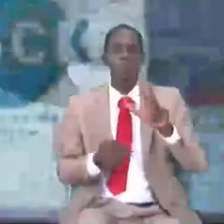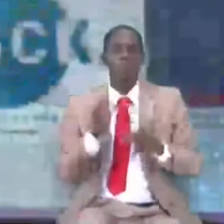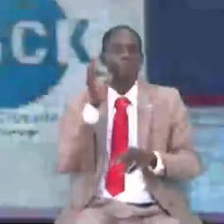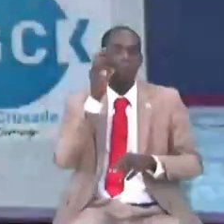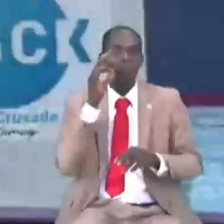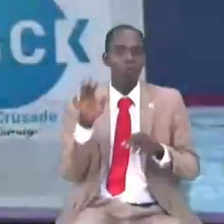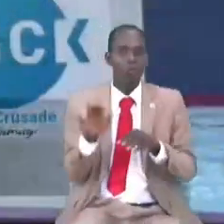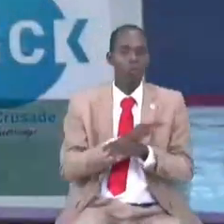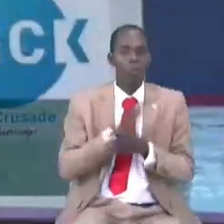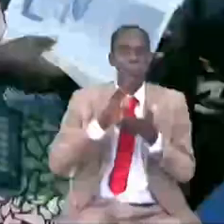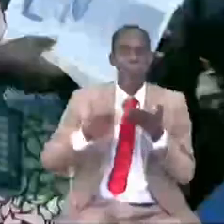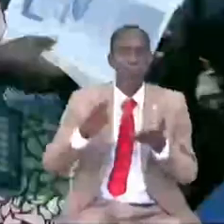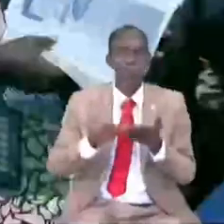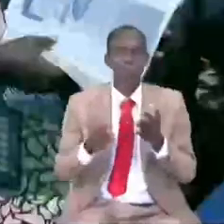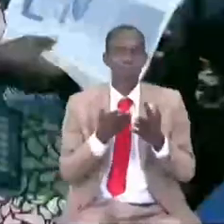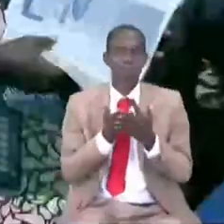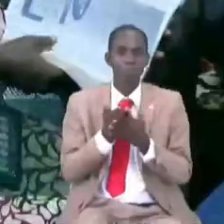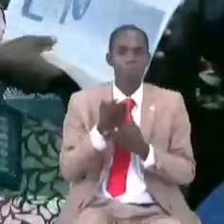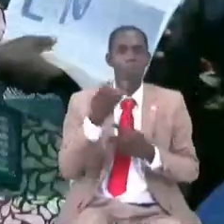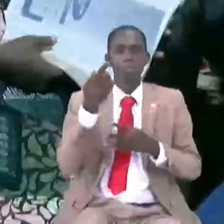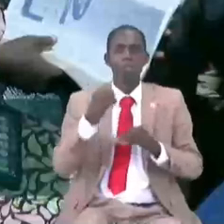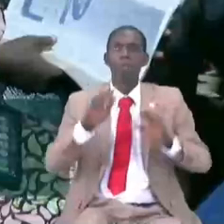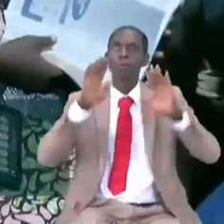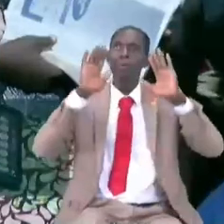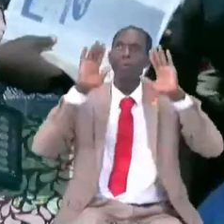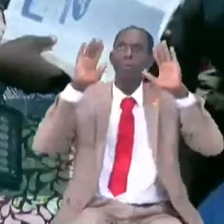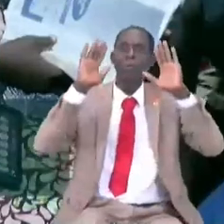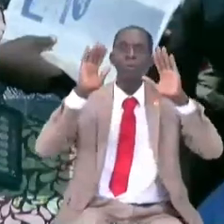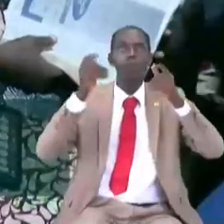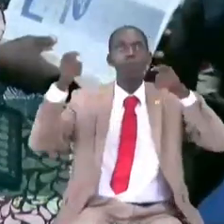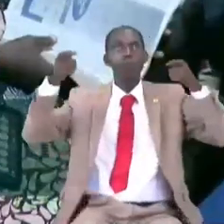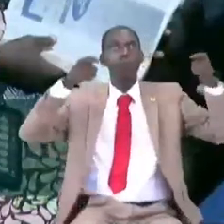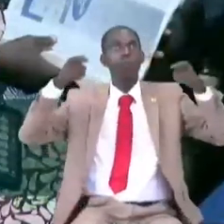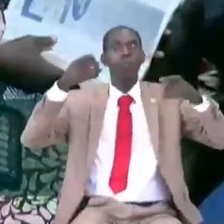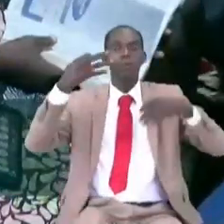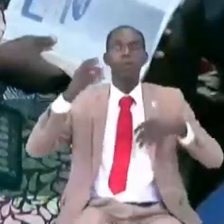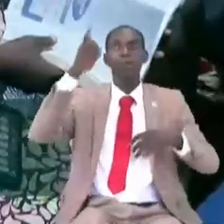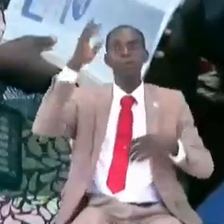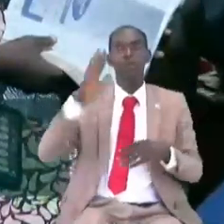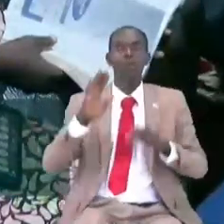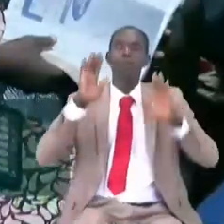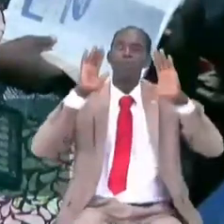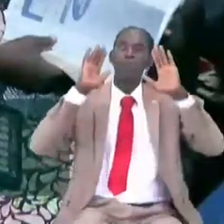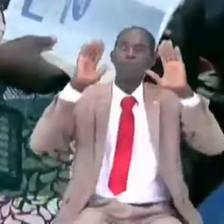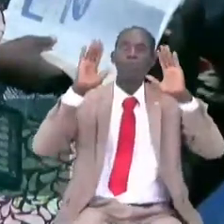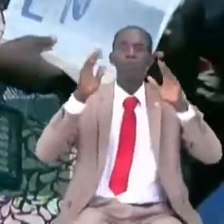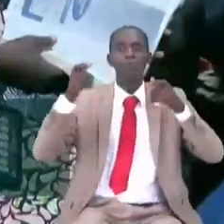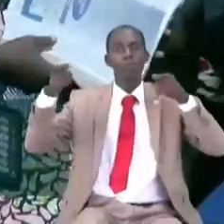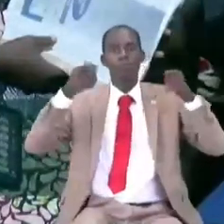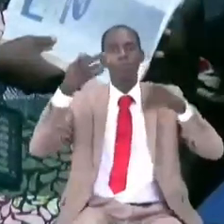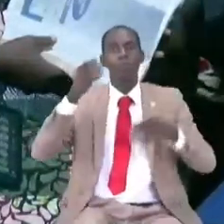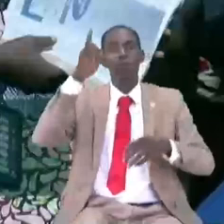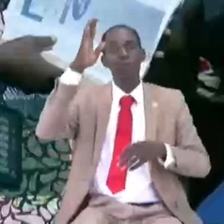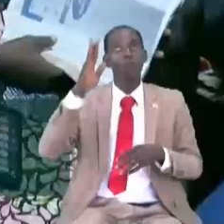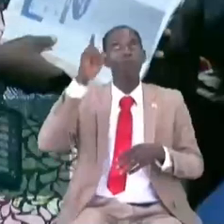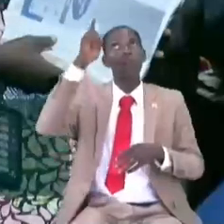souveraineté merveilleuse de Dieu. La souveraineté merveilleuse de Dieu. Dieu est souverain. Il